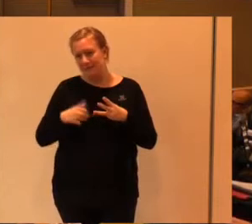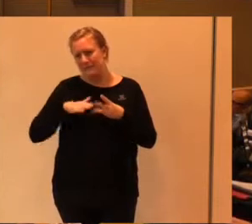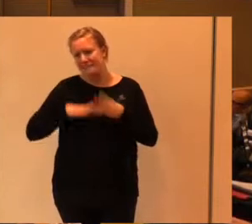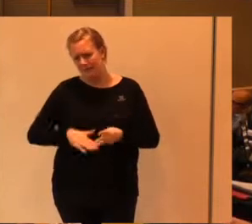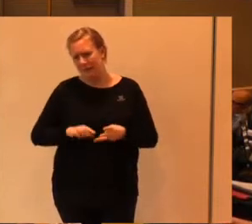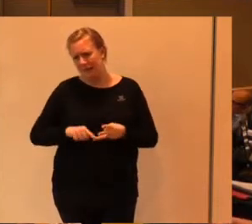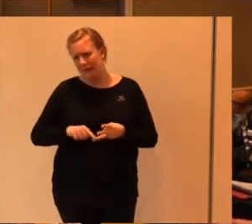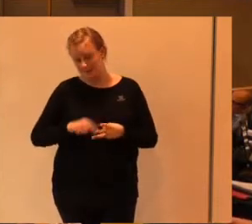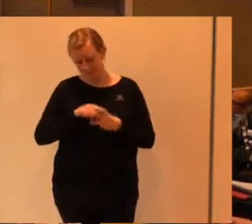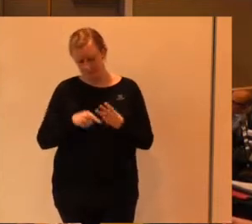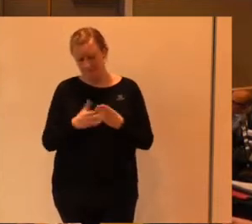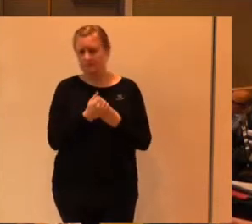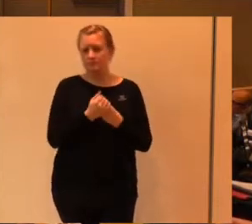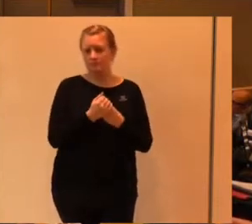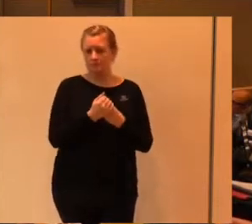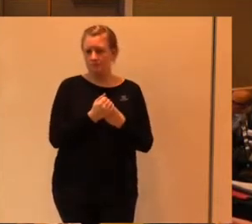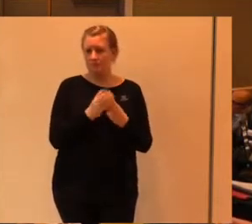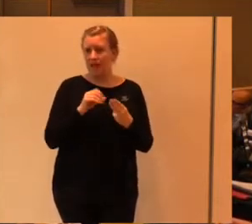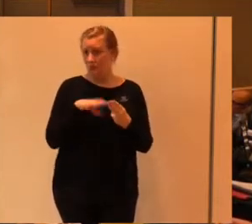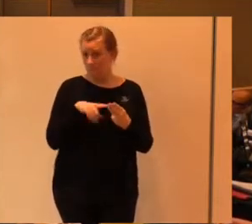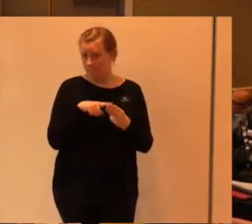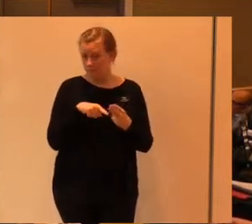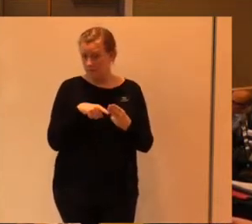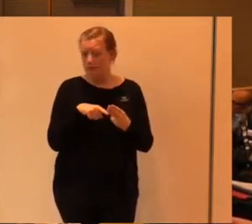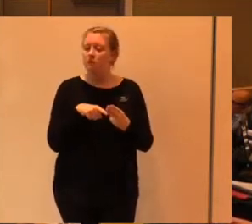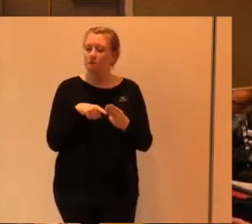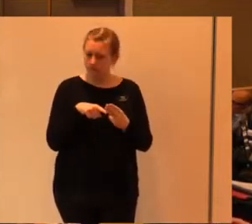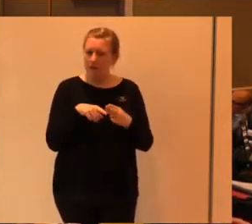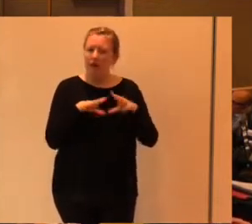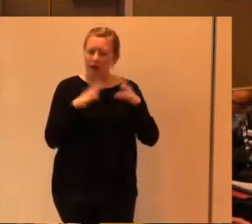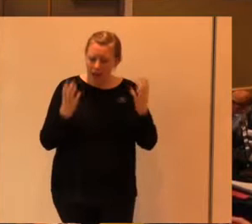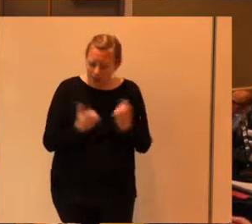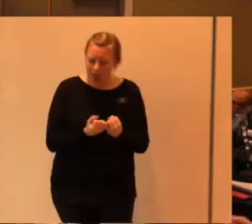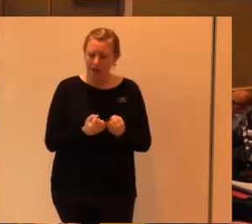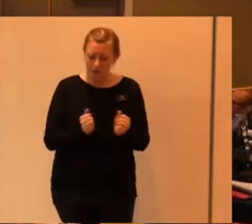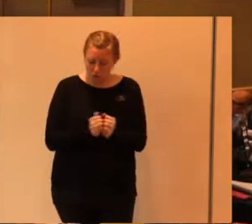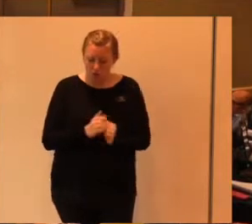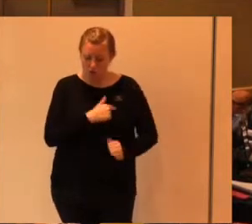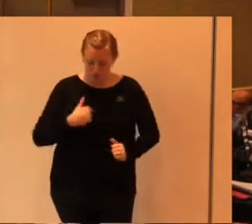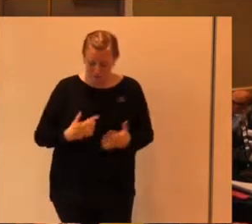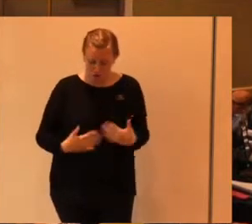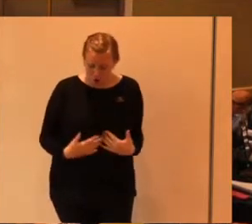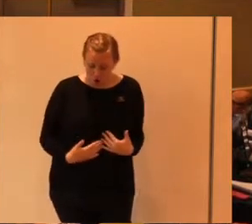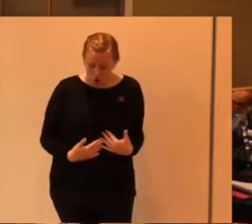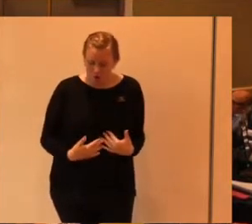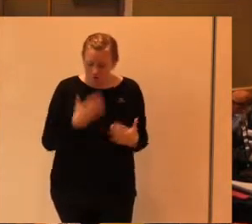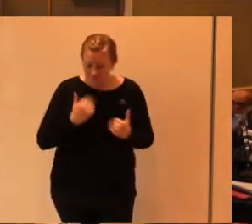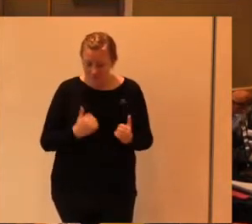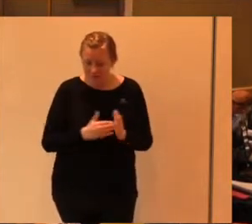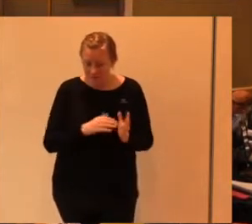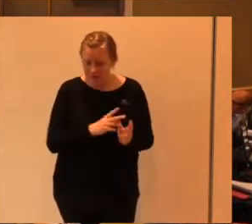diskriminering. Vad handlar det här om då? Jo, det handlar om allt som vi människor tar fram och förbättrar för andra människor.